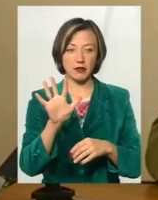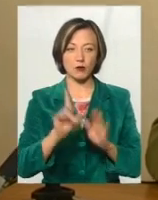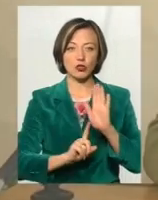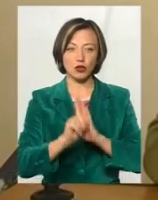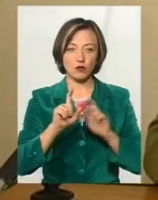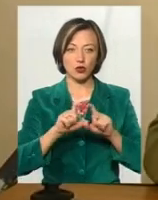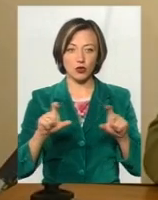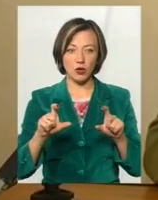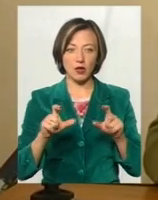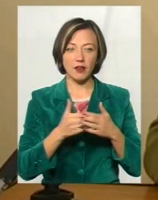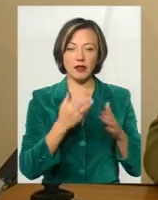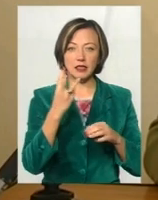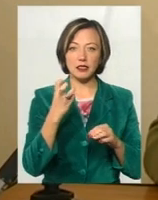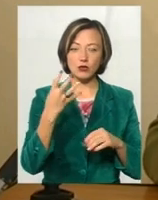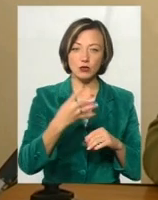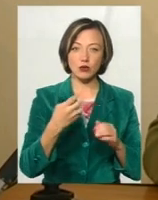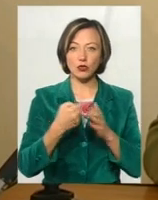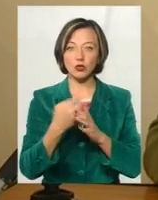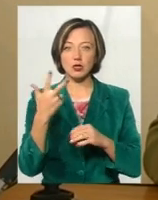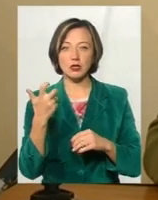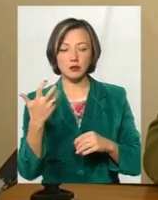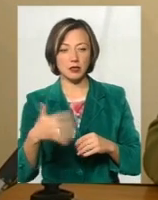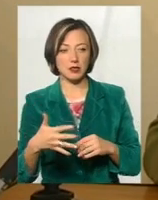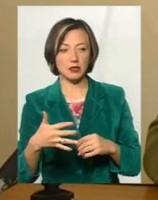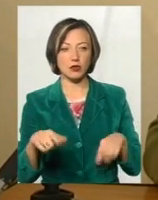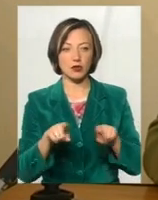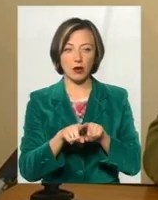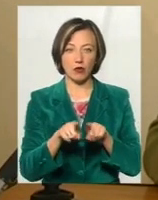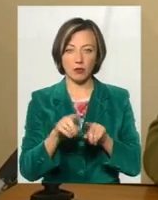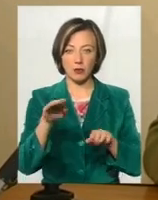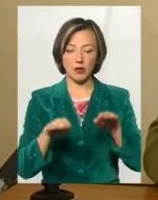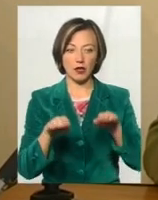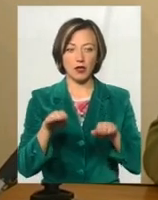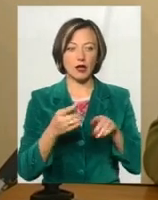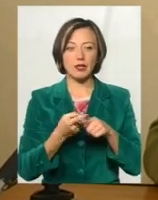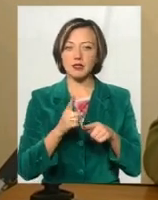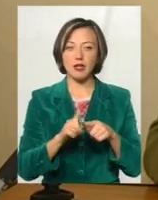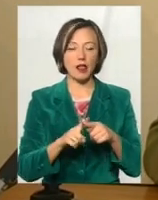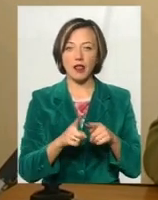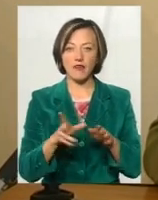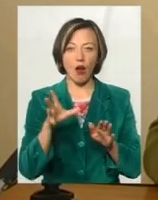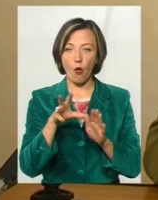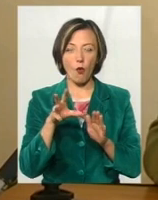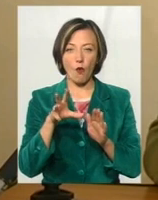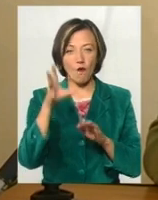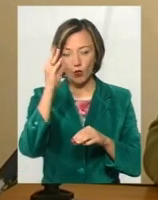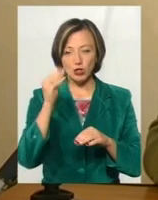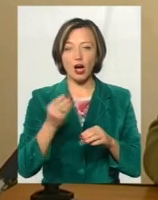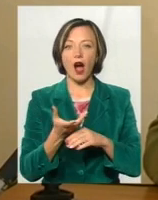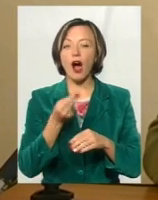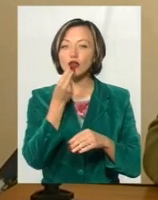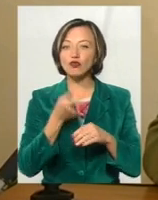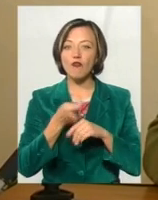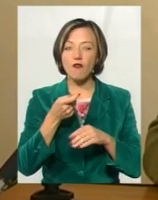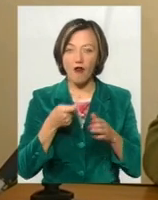початковій школі. Від 340 до 350. Ось в такому діапазоні. Це не враховуючи харчування. Харчування